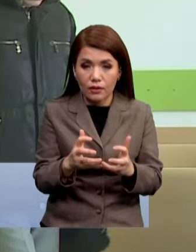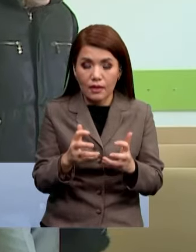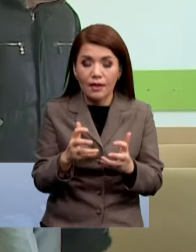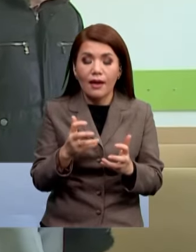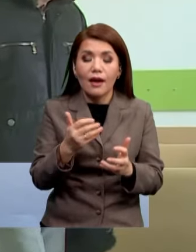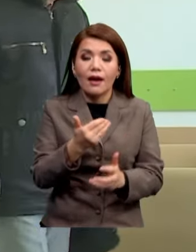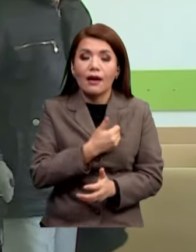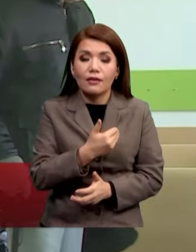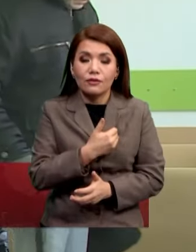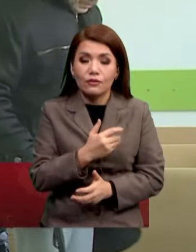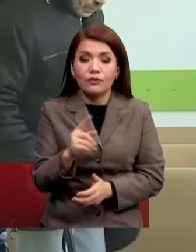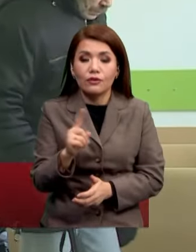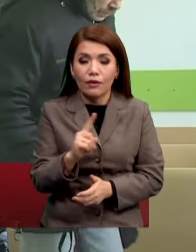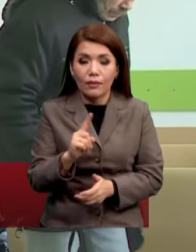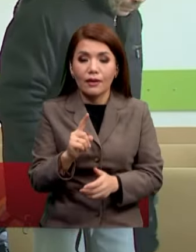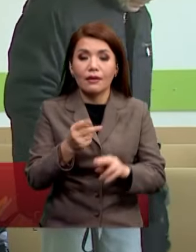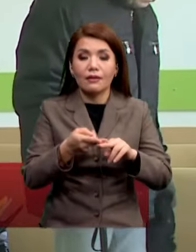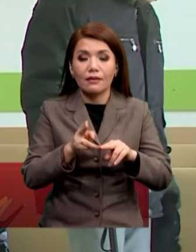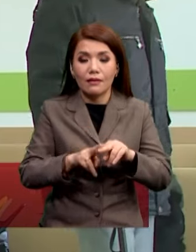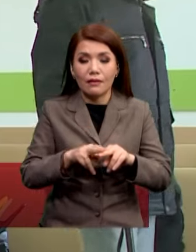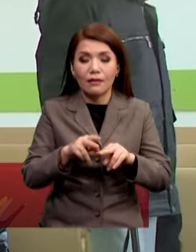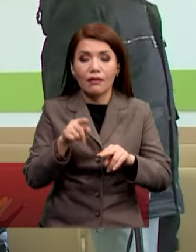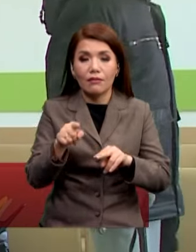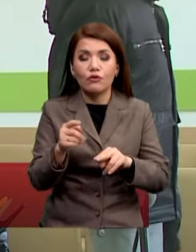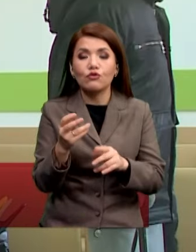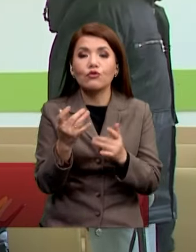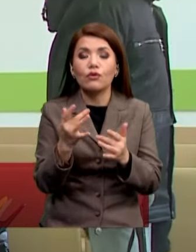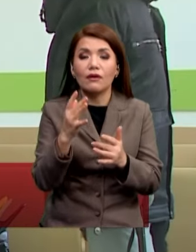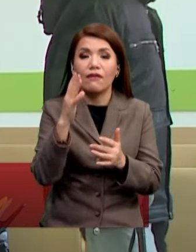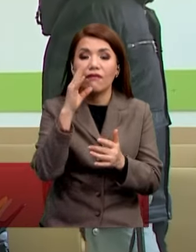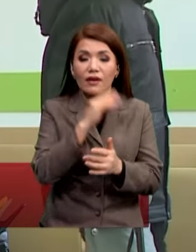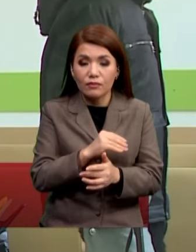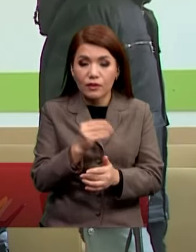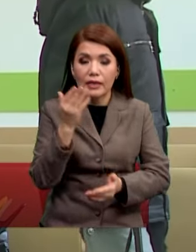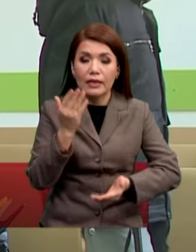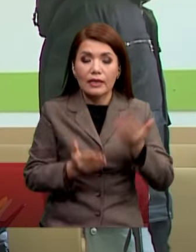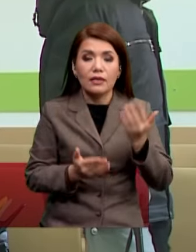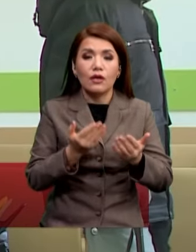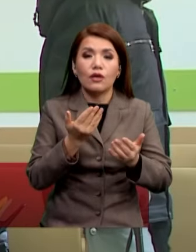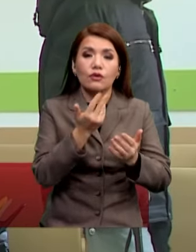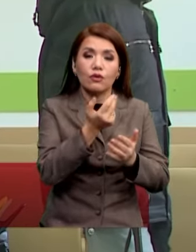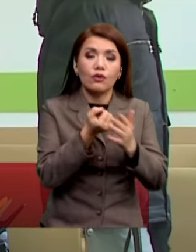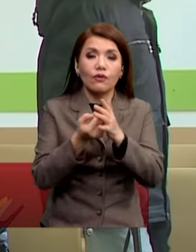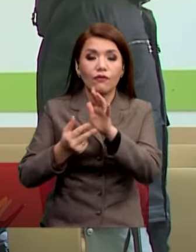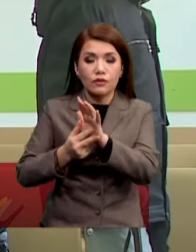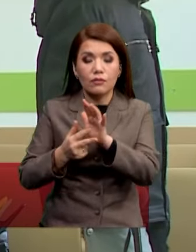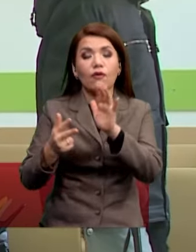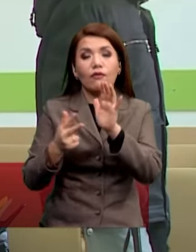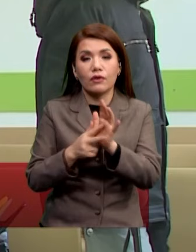я бы хотела этим обвиняемым сколько возможно. Если на 3 до 8, то